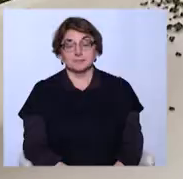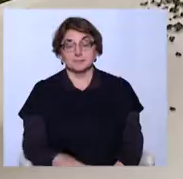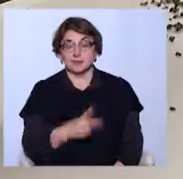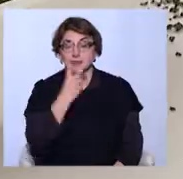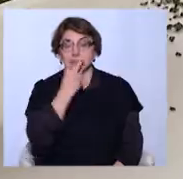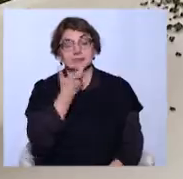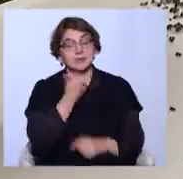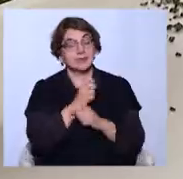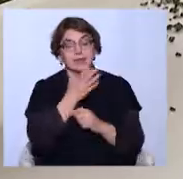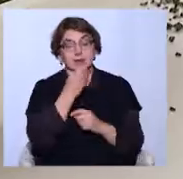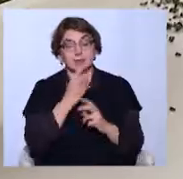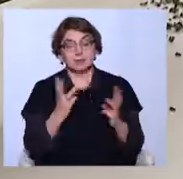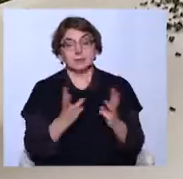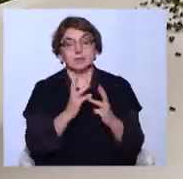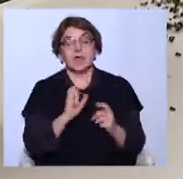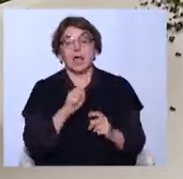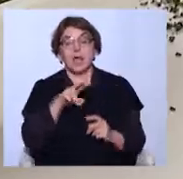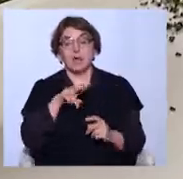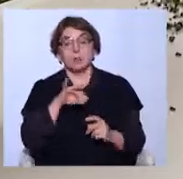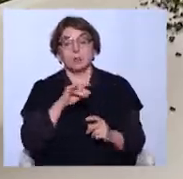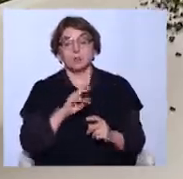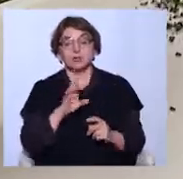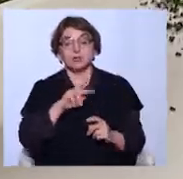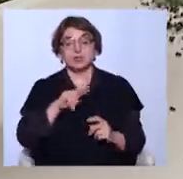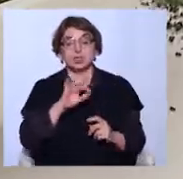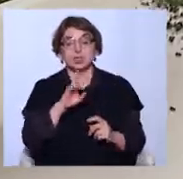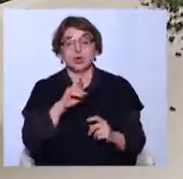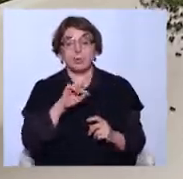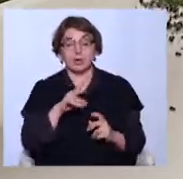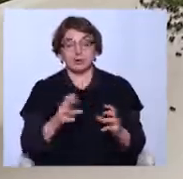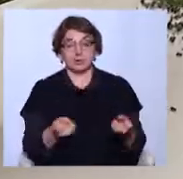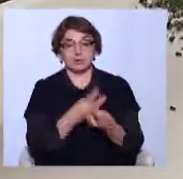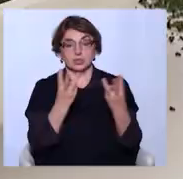Აი ხედავთ რა ლამაზად იწვის ამონიუმის ბიქრომატი.